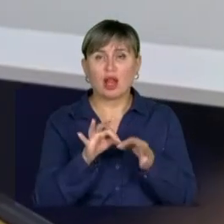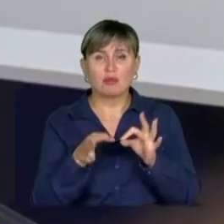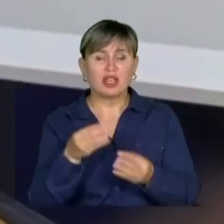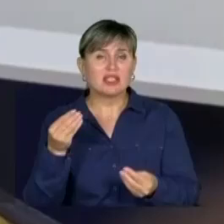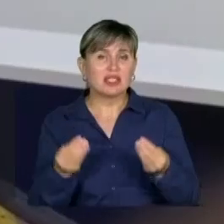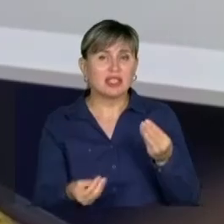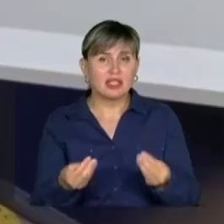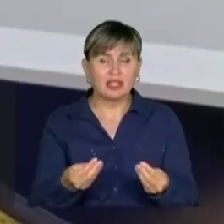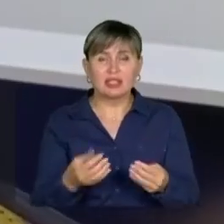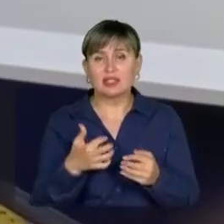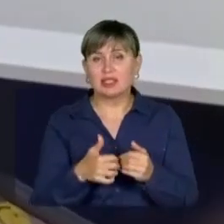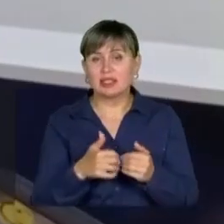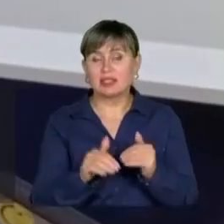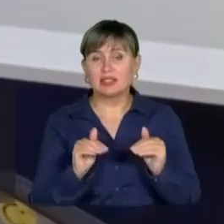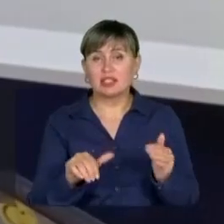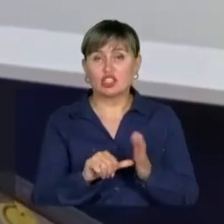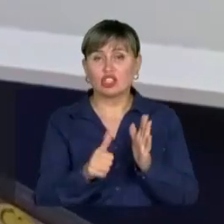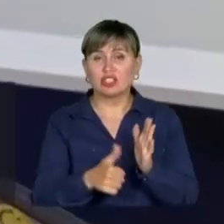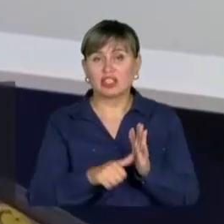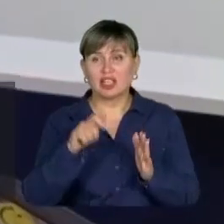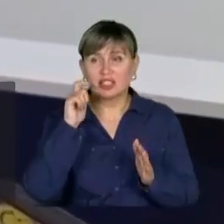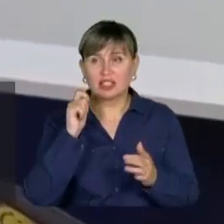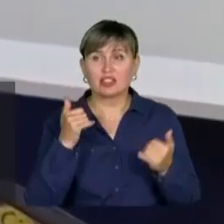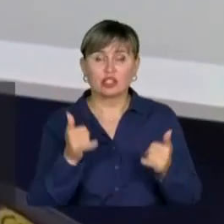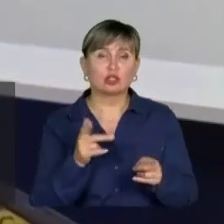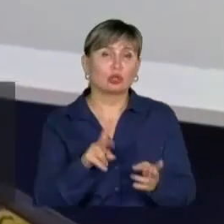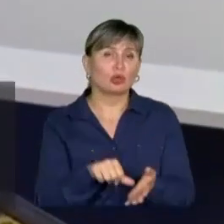среди детей 16 лет. Это сейчас кто